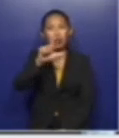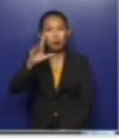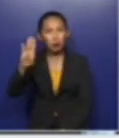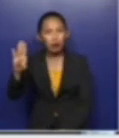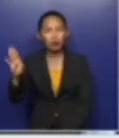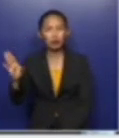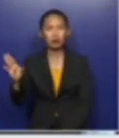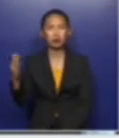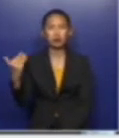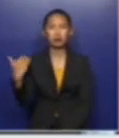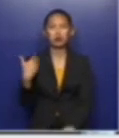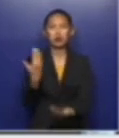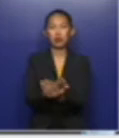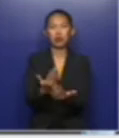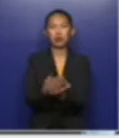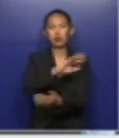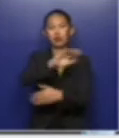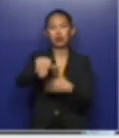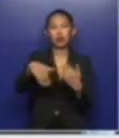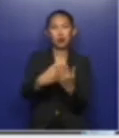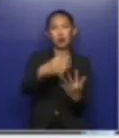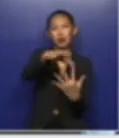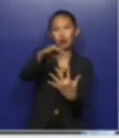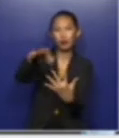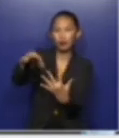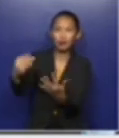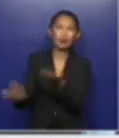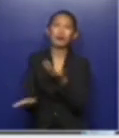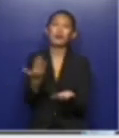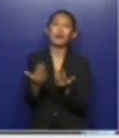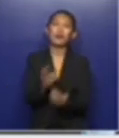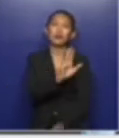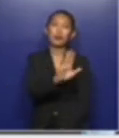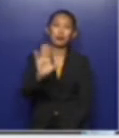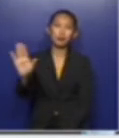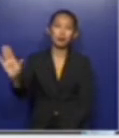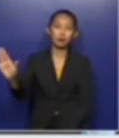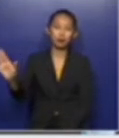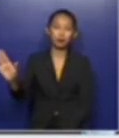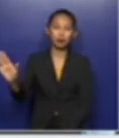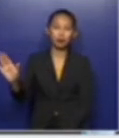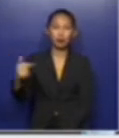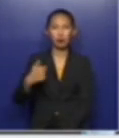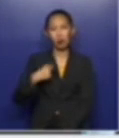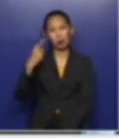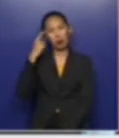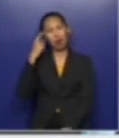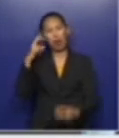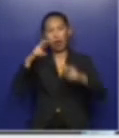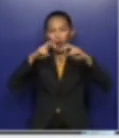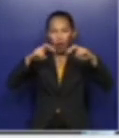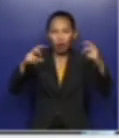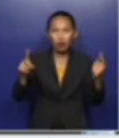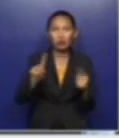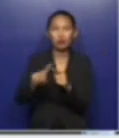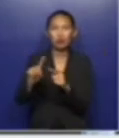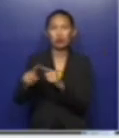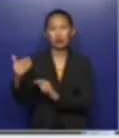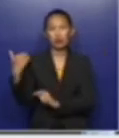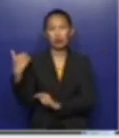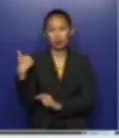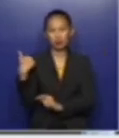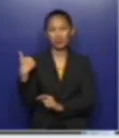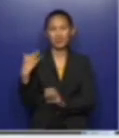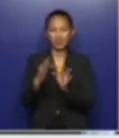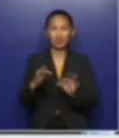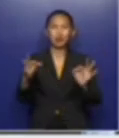ครับเลือกได้เลือกได้ผมเลยตั้งข้อสังเกตว่าเพราะเหตุนี้หรือเปล่าที่คุณจะคง